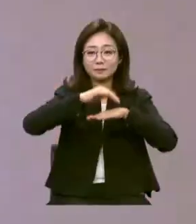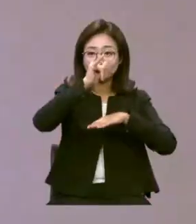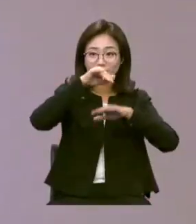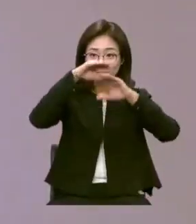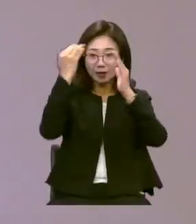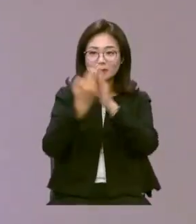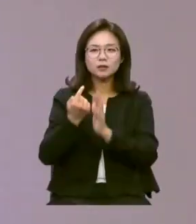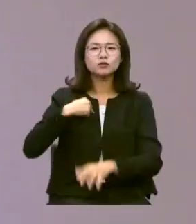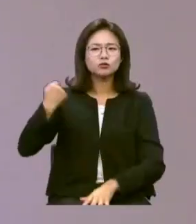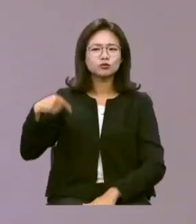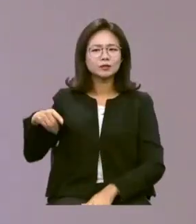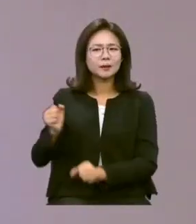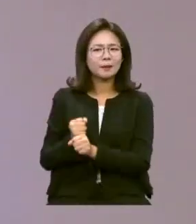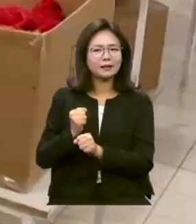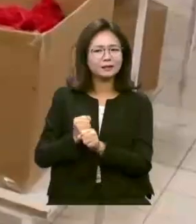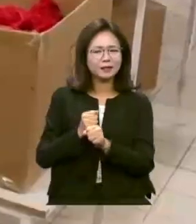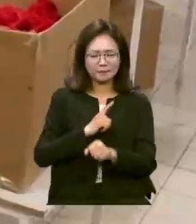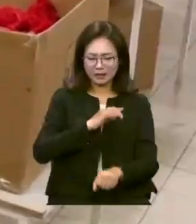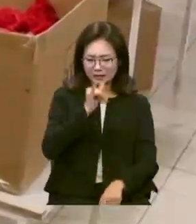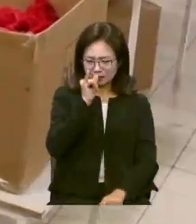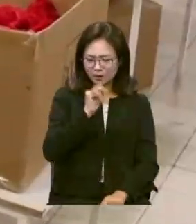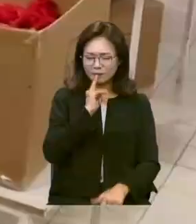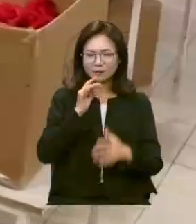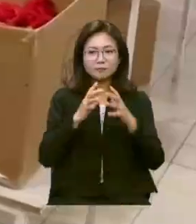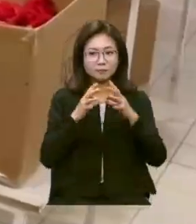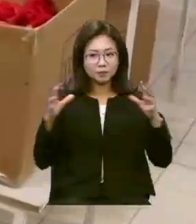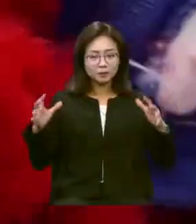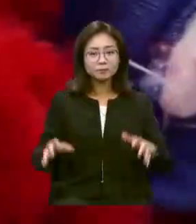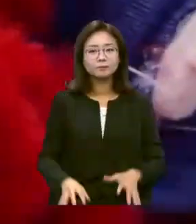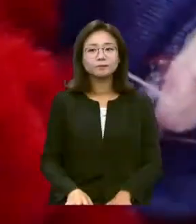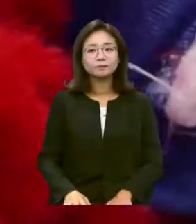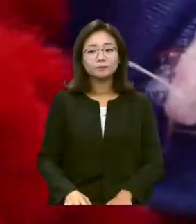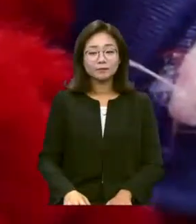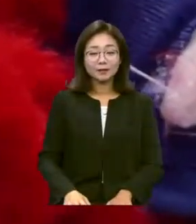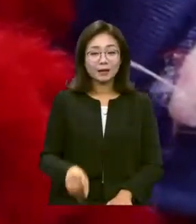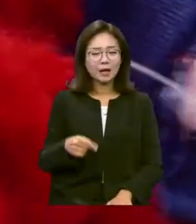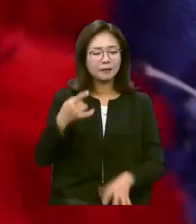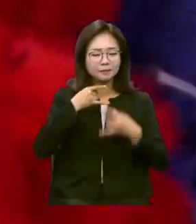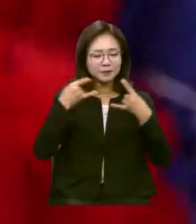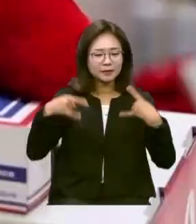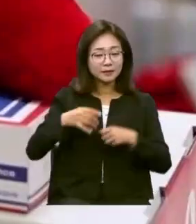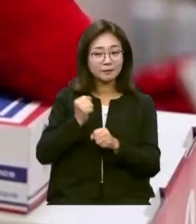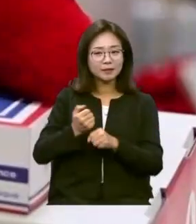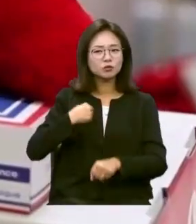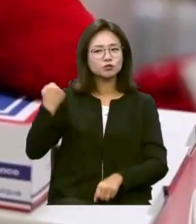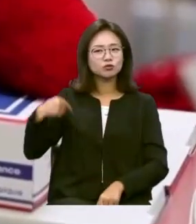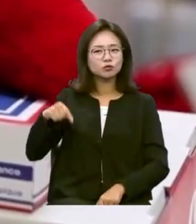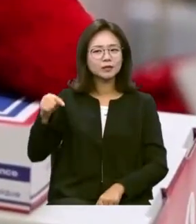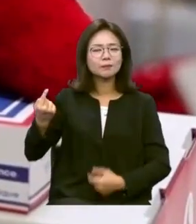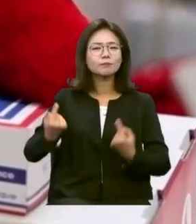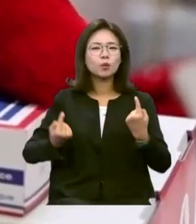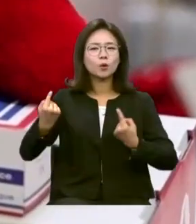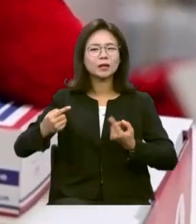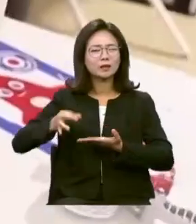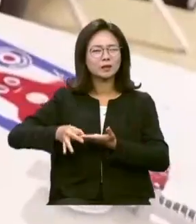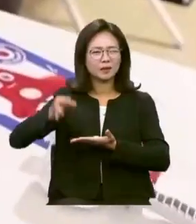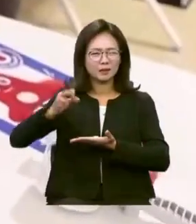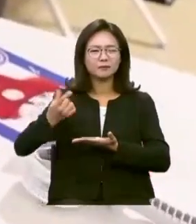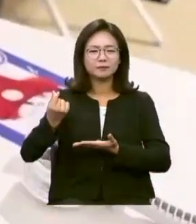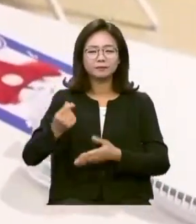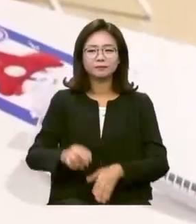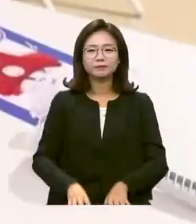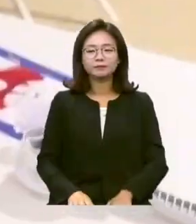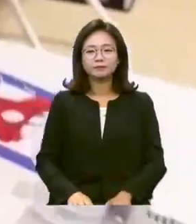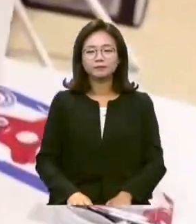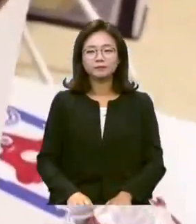대부분 중국에서 제작된다고 알려져 논란이 되기도 했는데요. 메이드 인 프랑스 제품은 중국산 인형보다 좀 더 비싸게